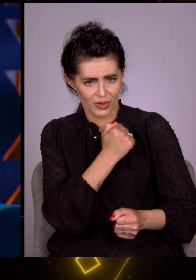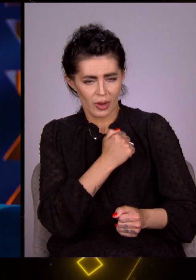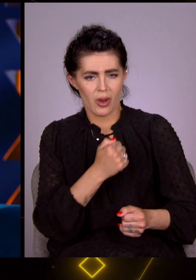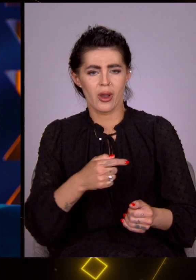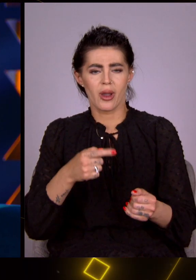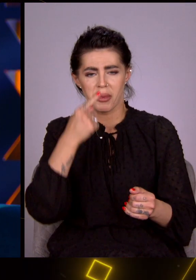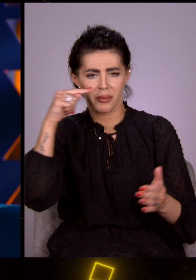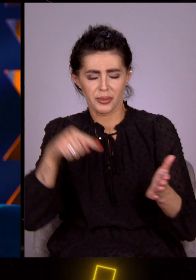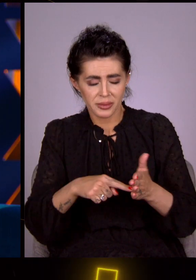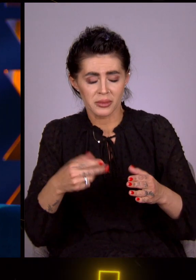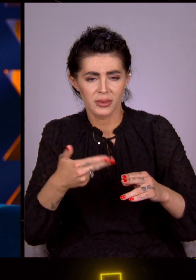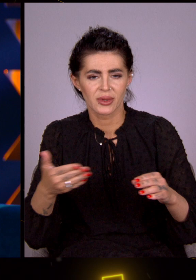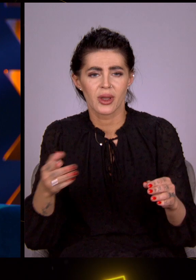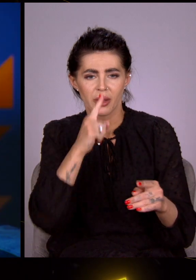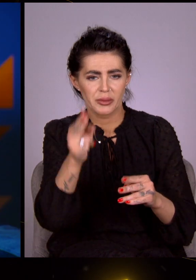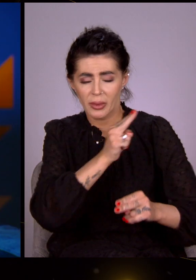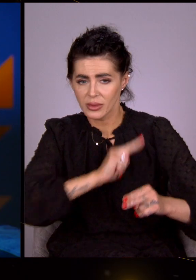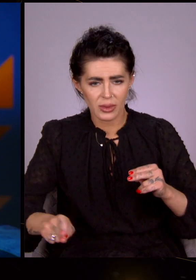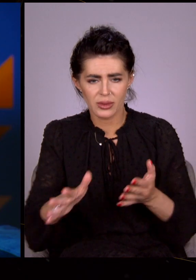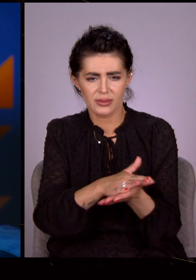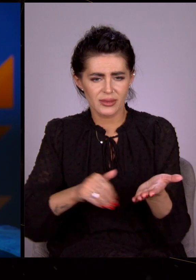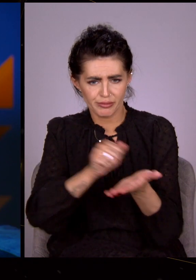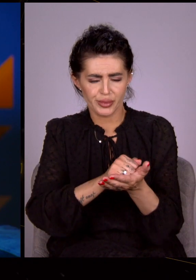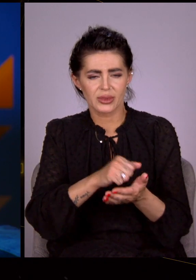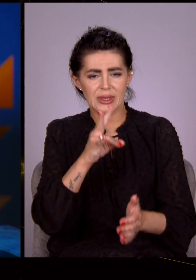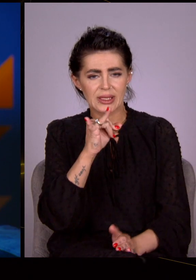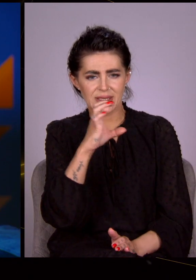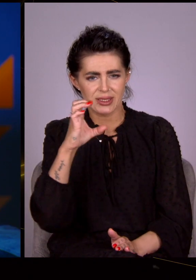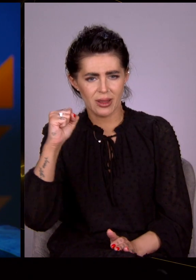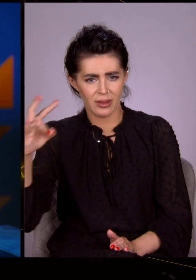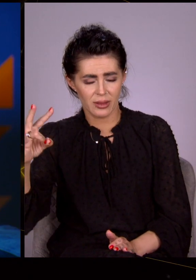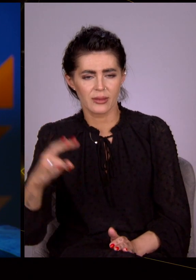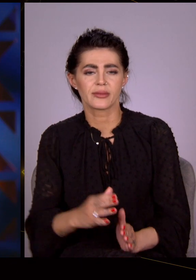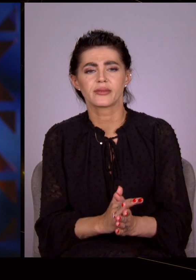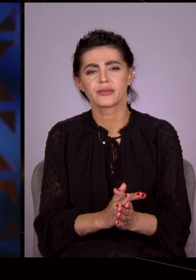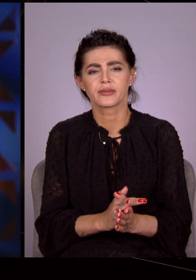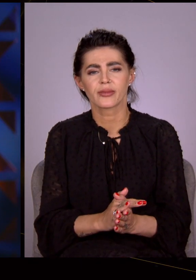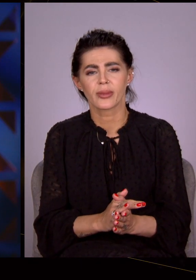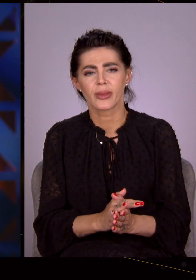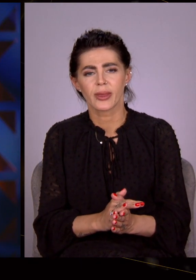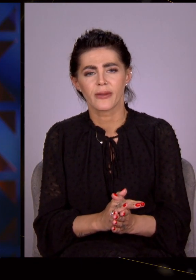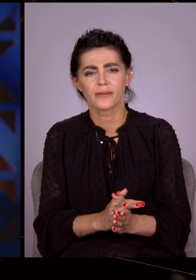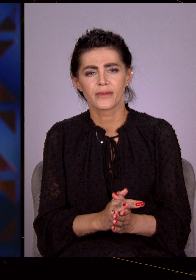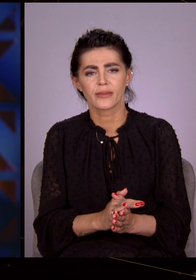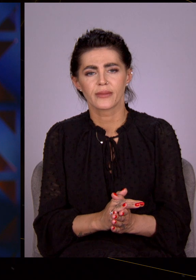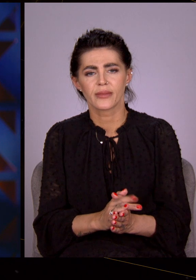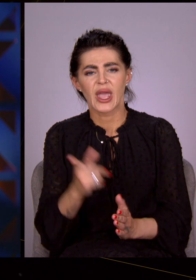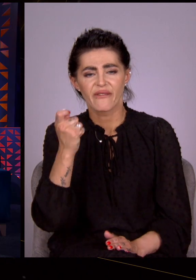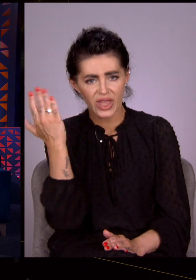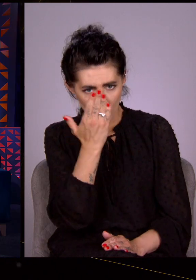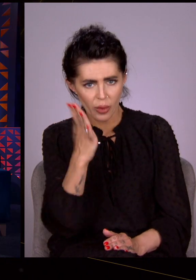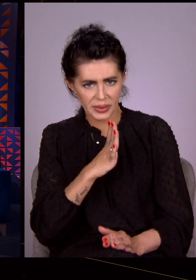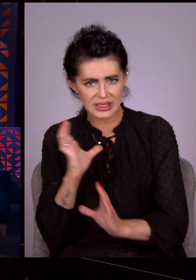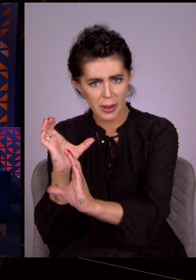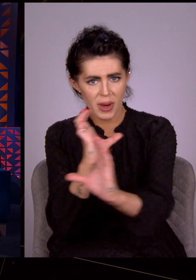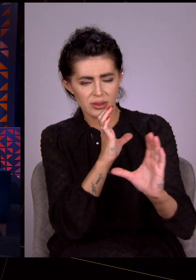І, ну, якось було... Це той Нісан Навара? Так, так, так. Було дуже не по собі. Ви відео, да, знімали, здається? Так. А